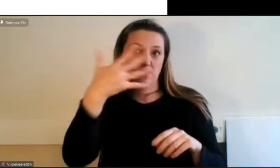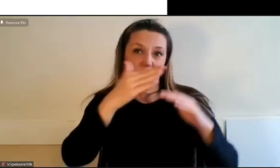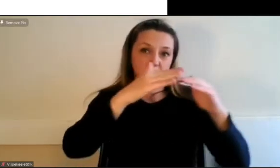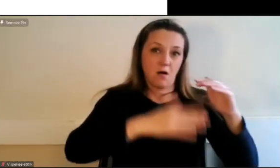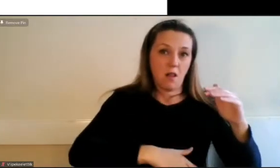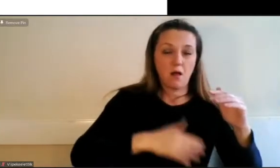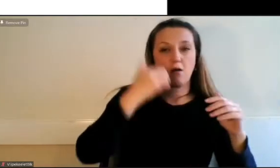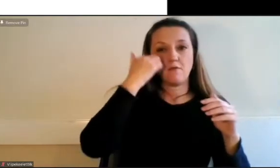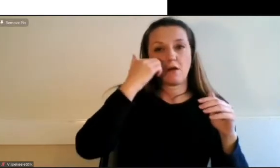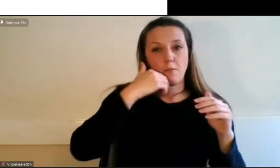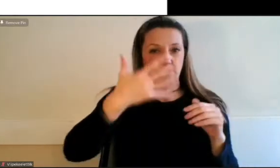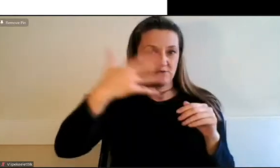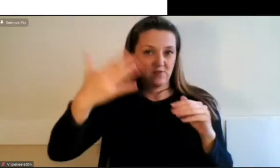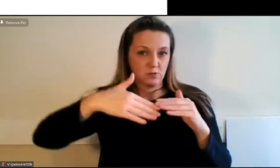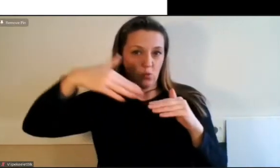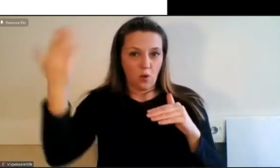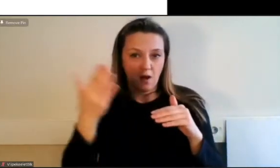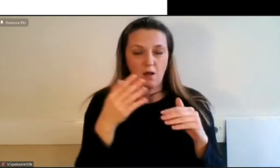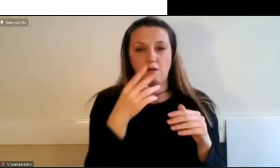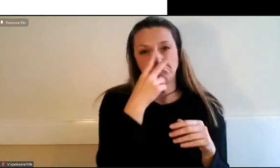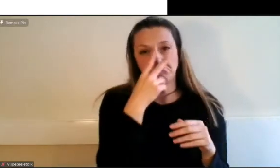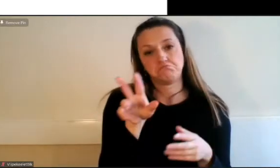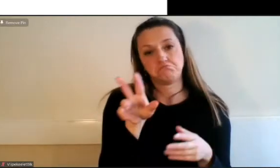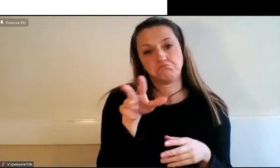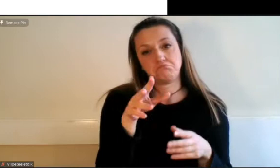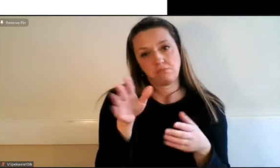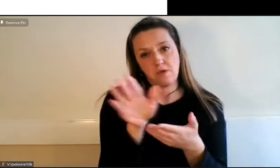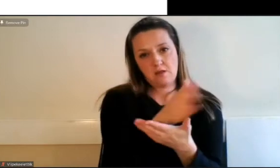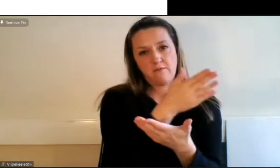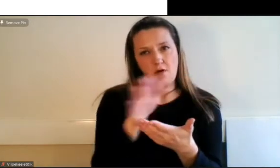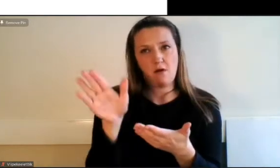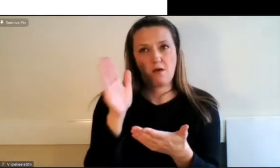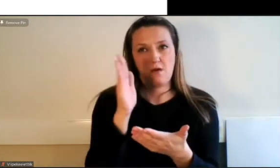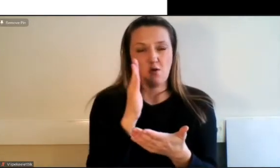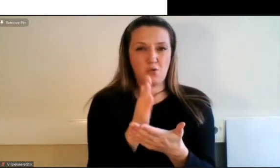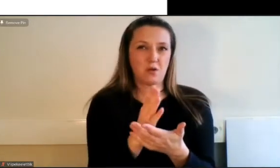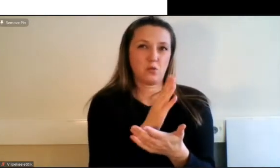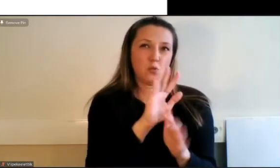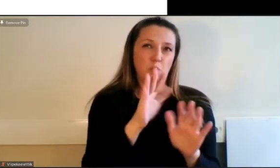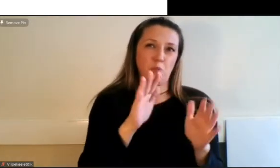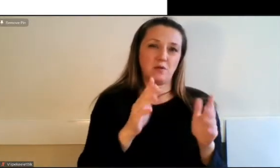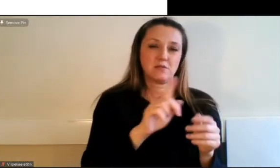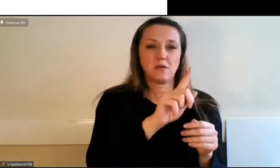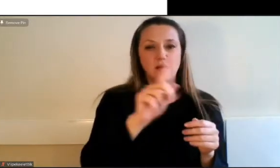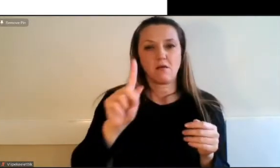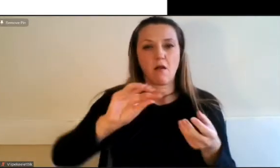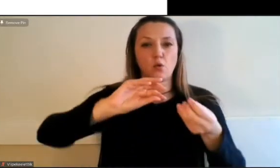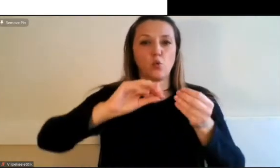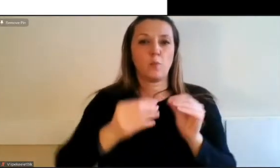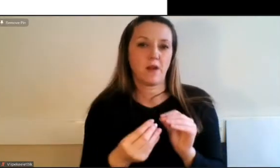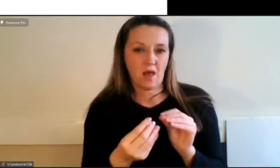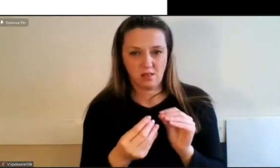alati kardame. Ja see on ka põhjus, miks pärast vaktsineerimist peab jääma vaktsineerimiskohta jälgimisele